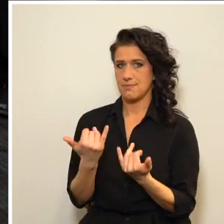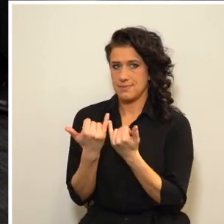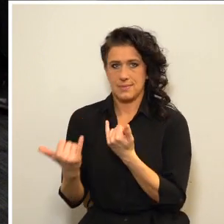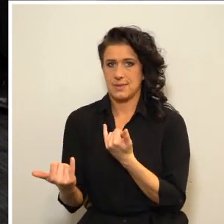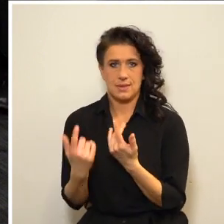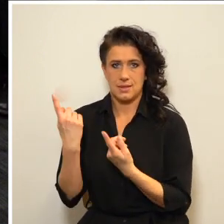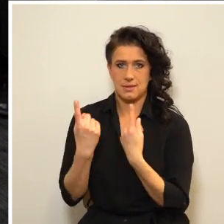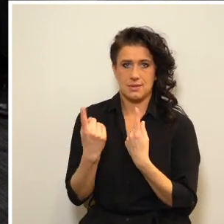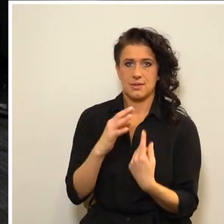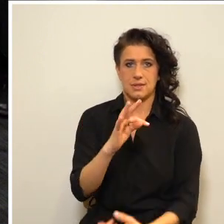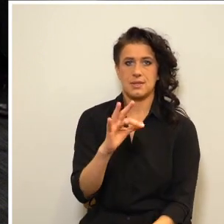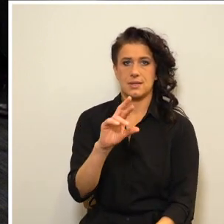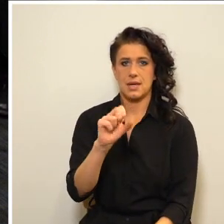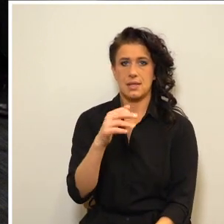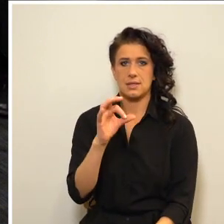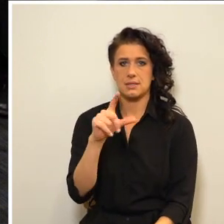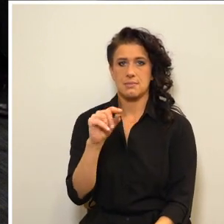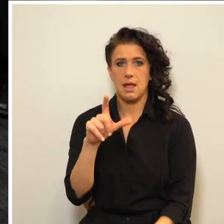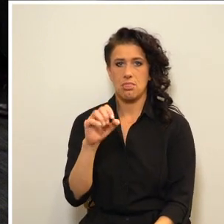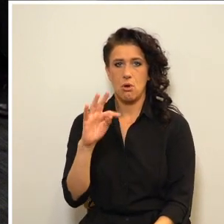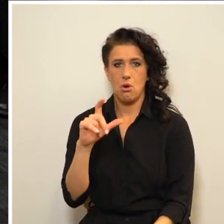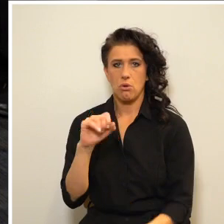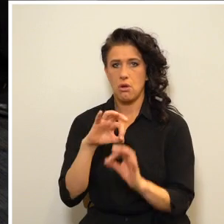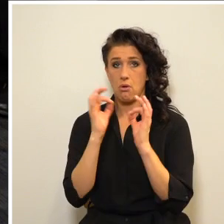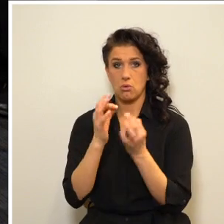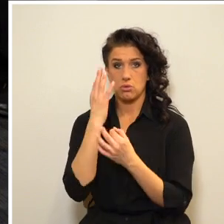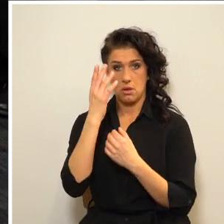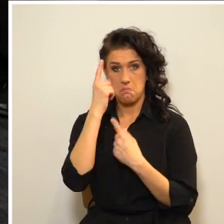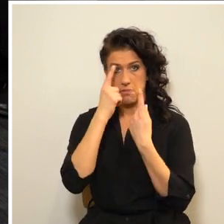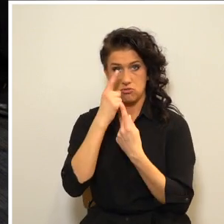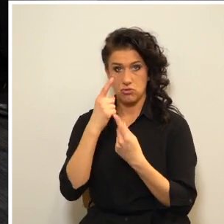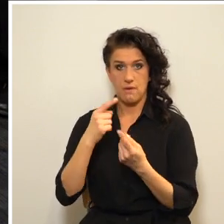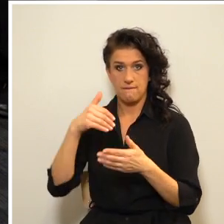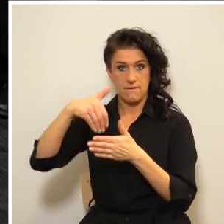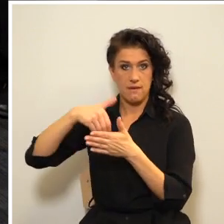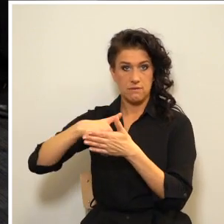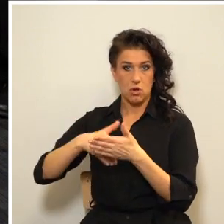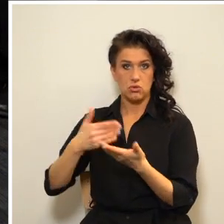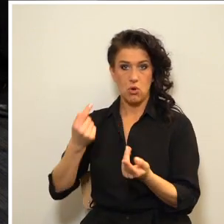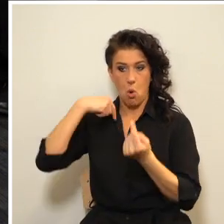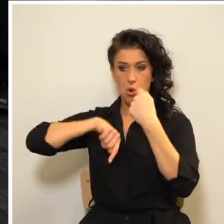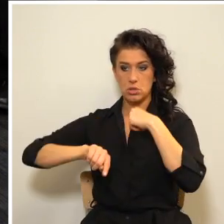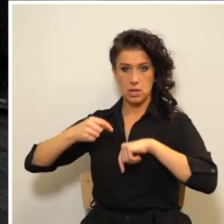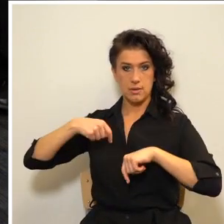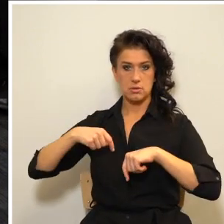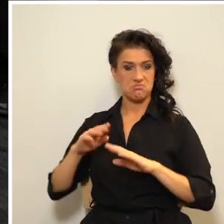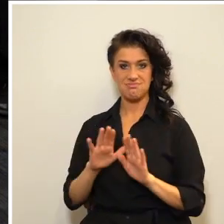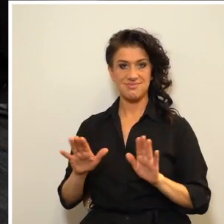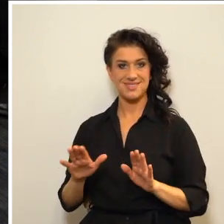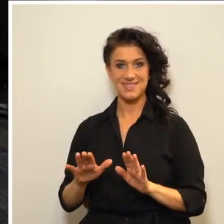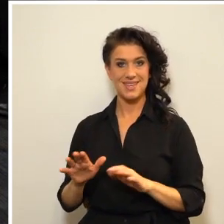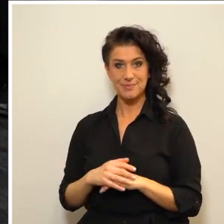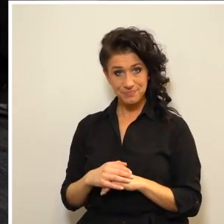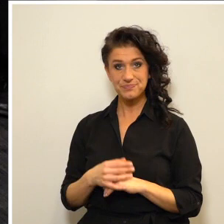jest wysoka technologia to nie tylko czekam wyśle mi się Wydaje mi się że kobieta jest tym bardziej technicznie